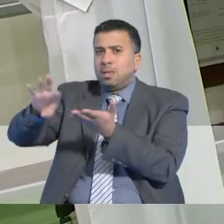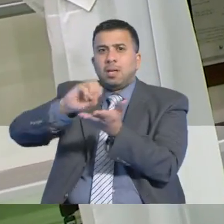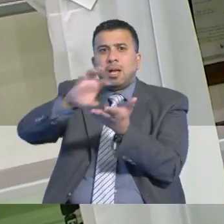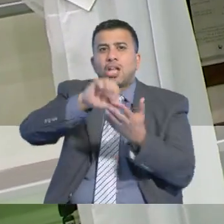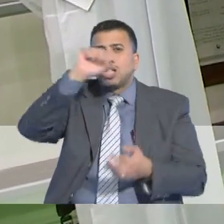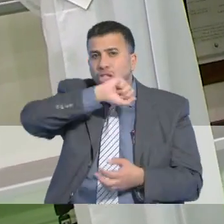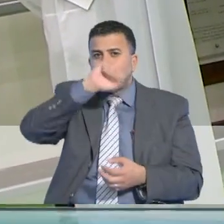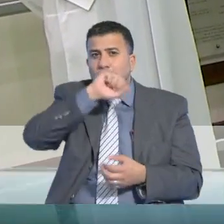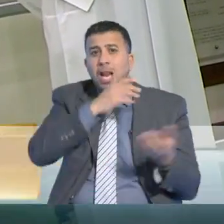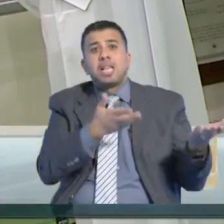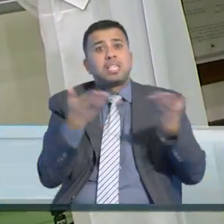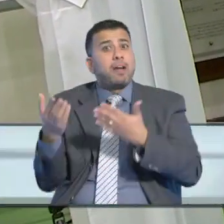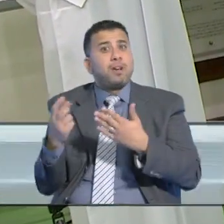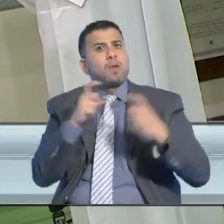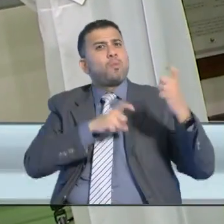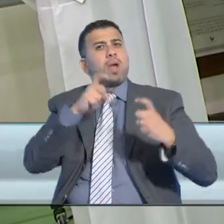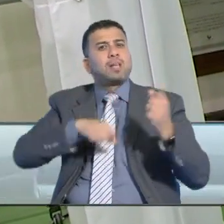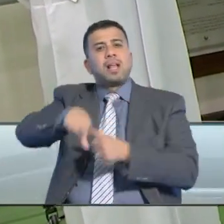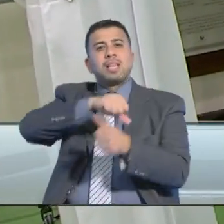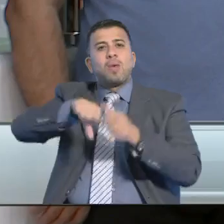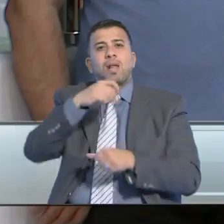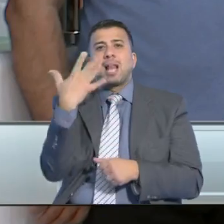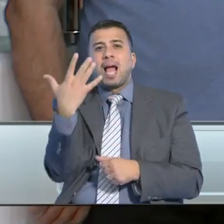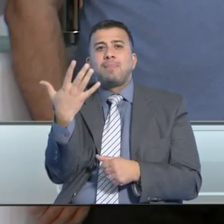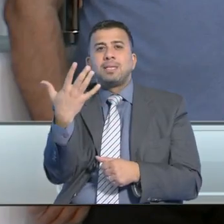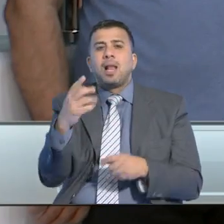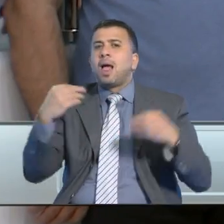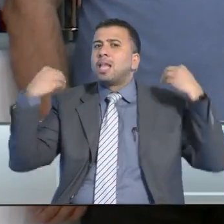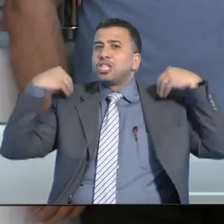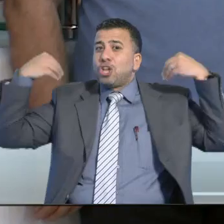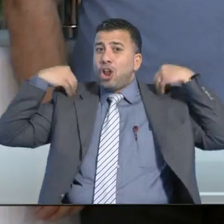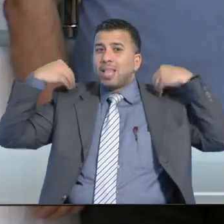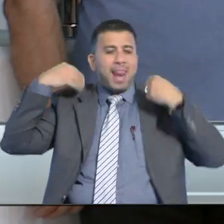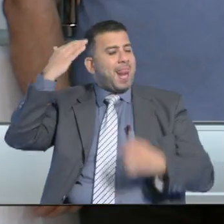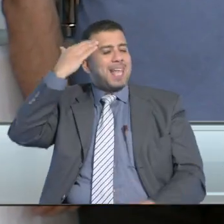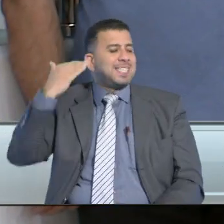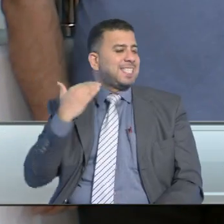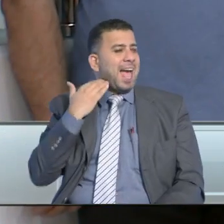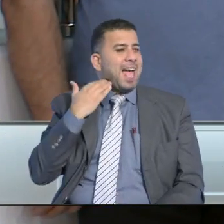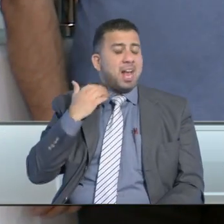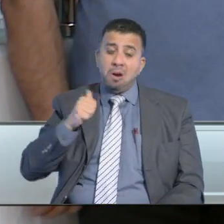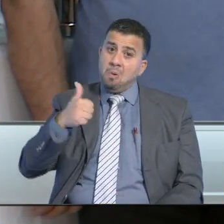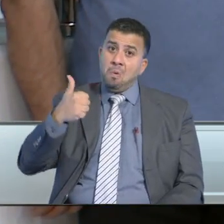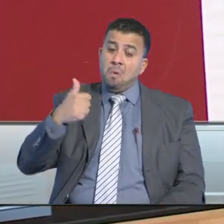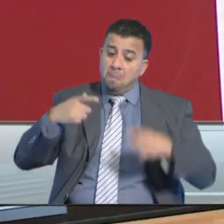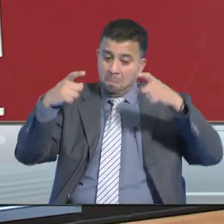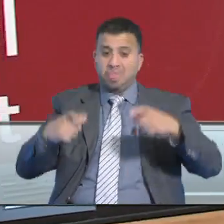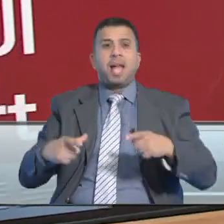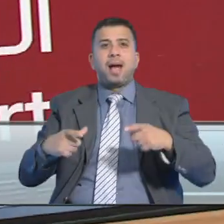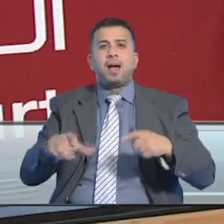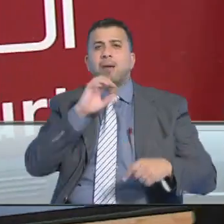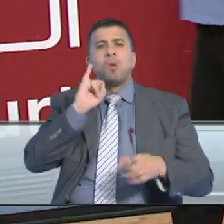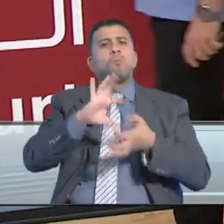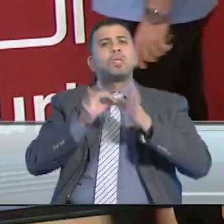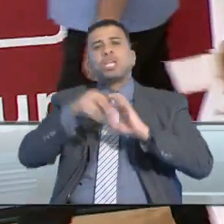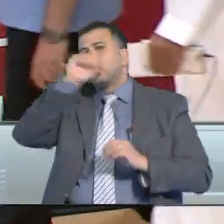مختلف أنحاء الإمارة لاستضافة منافسات الدورة الخامسة من الحدث الرياضي النسائي الأبرز في المنطقة، الذي